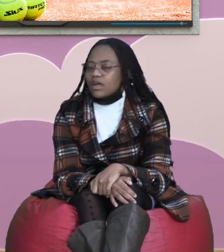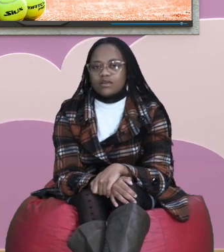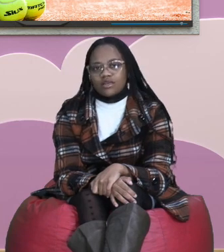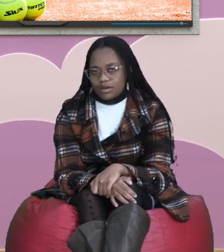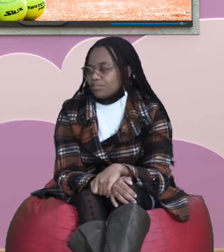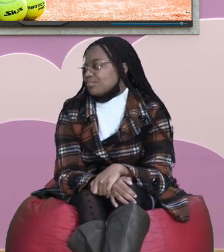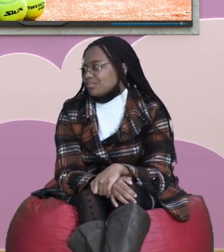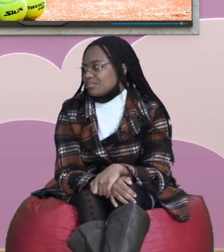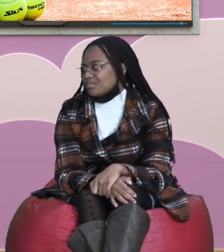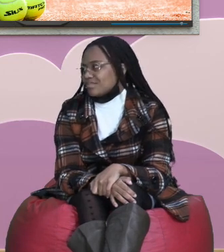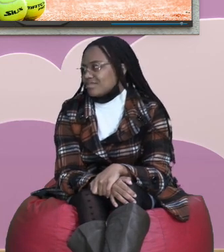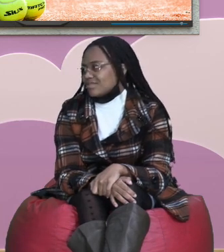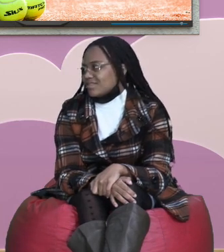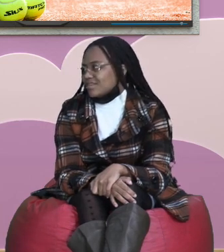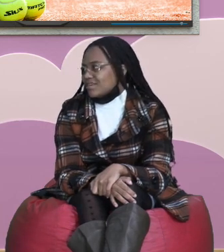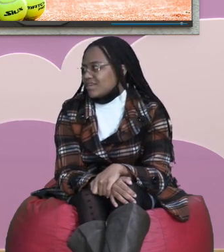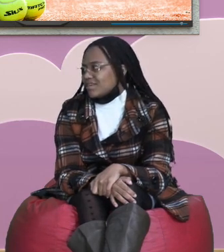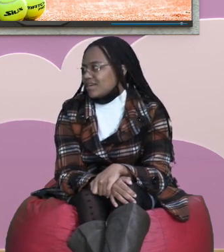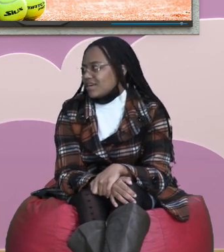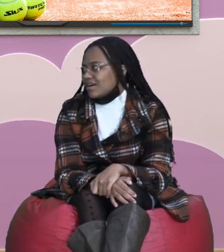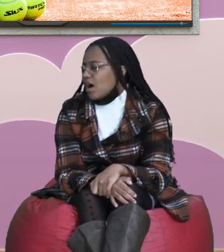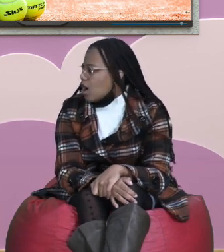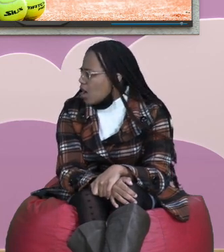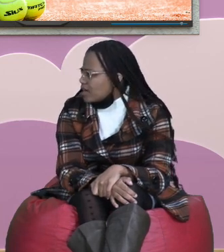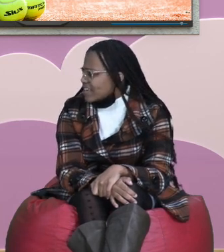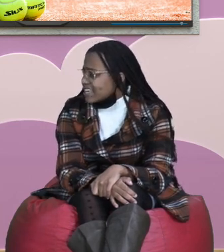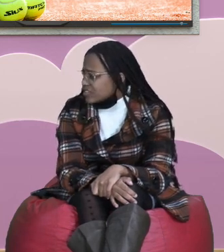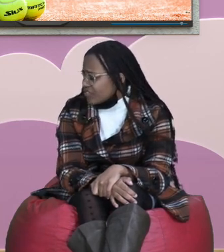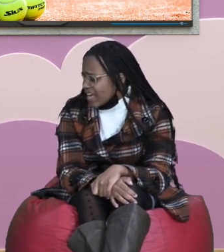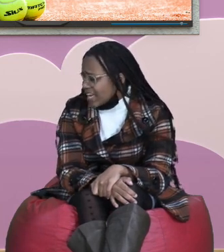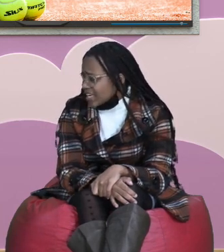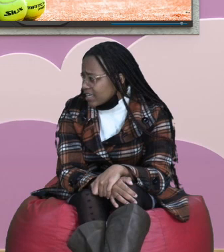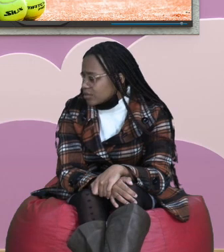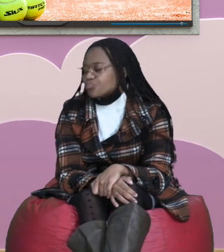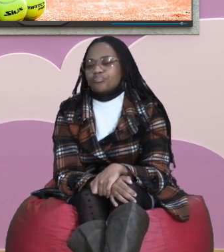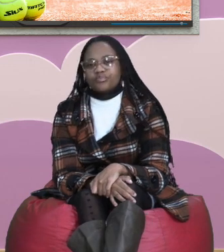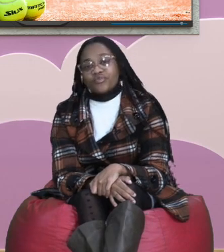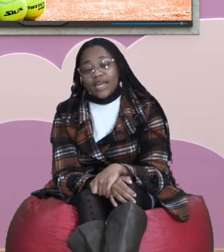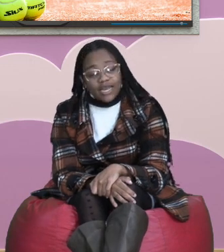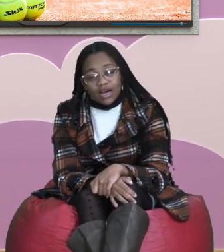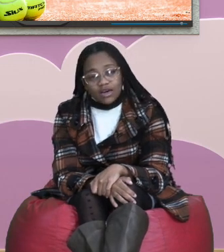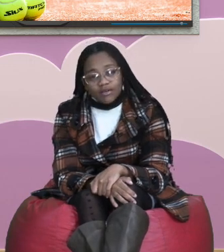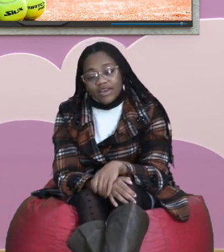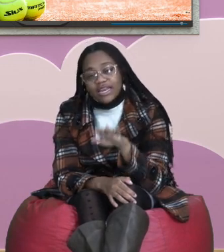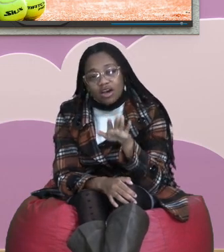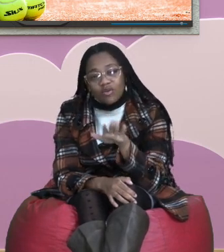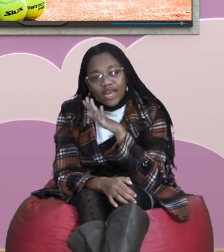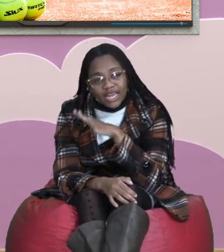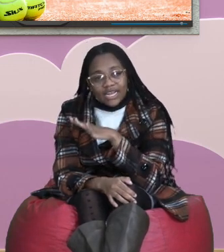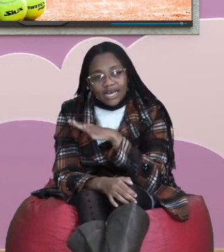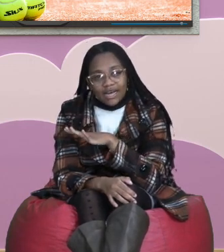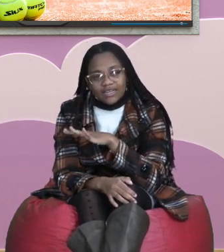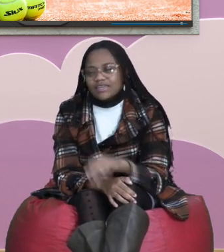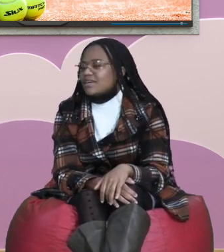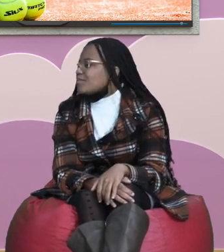hier so of Ja. jy weet, ek luister net na jou stories. Nie om te sê dit is boring nie. Seker is vervelig. Nee. Vriende, hoor